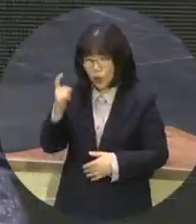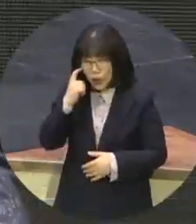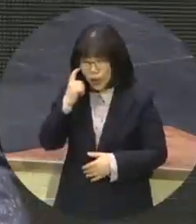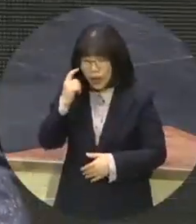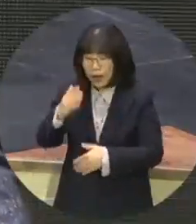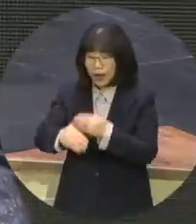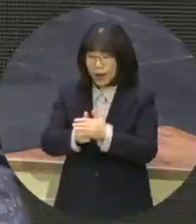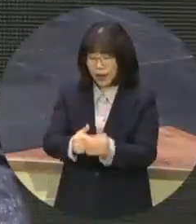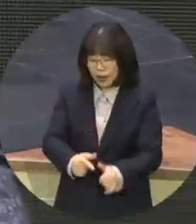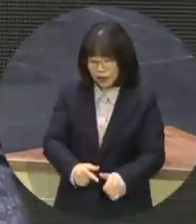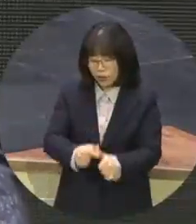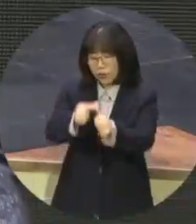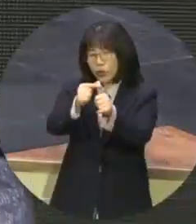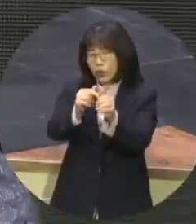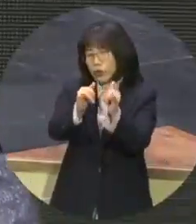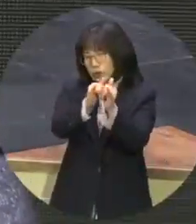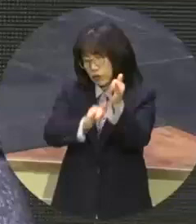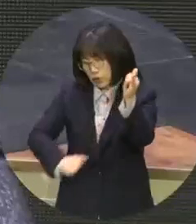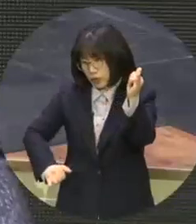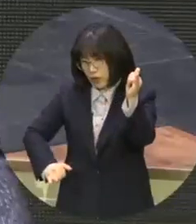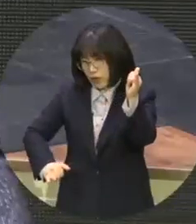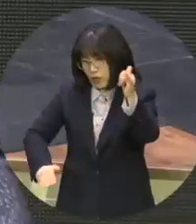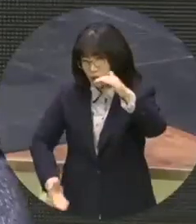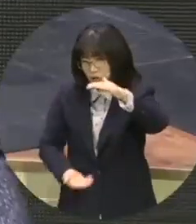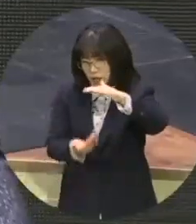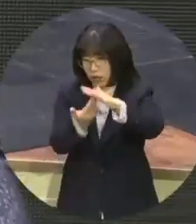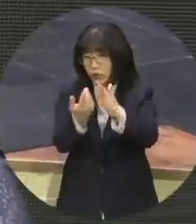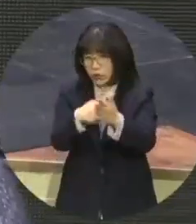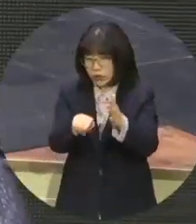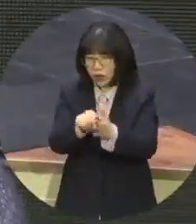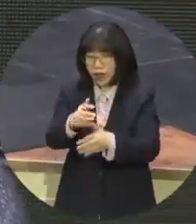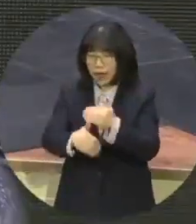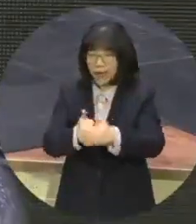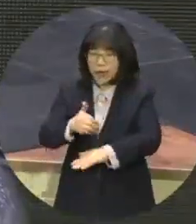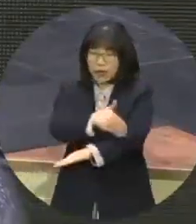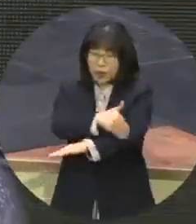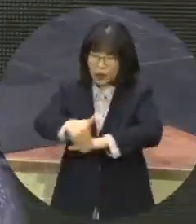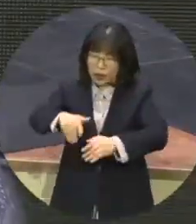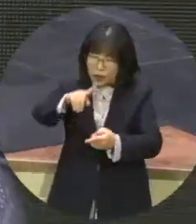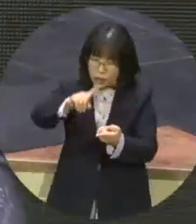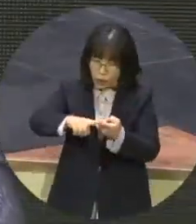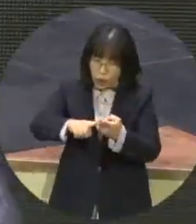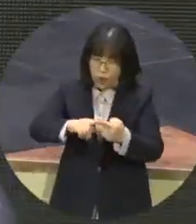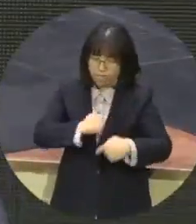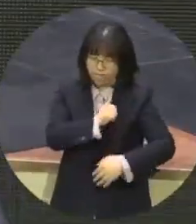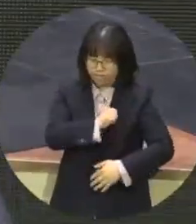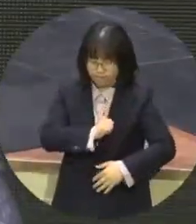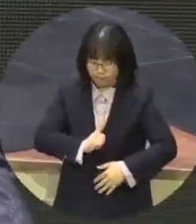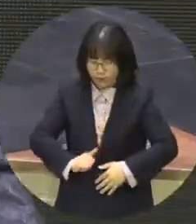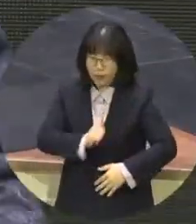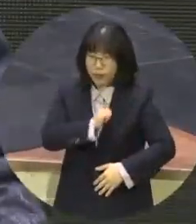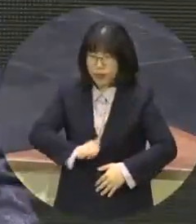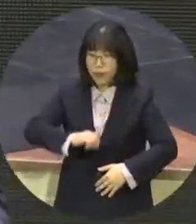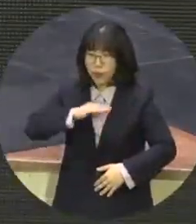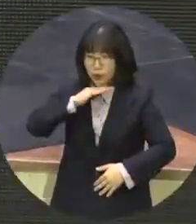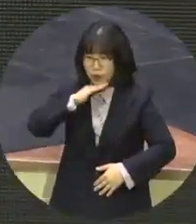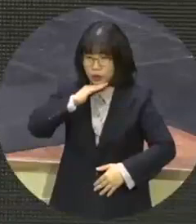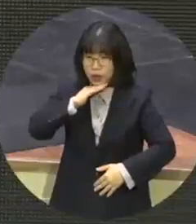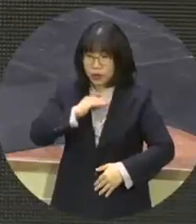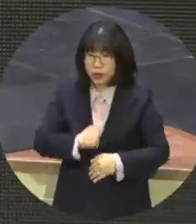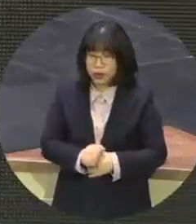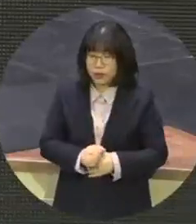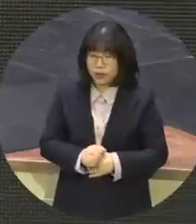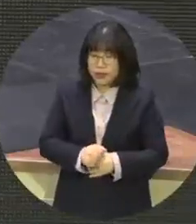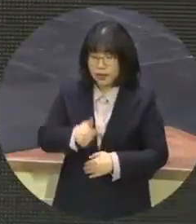성취를 이어가신다. 하나님의 고집이에요. 하나님의 계획이에요. 하나님의 시간표예요. 자기 3장에서 처사로